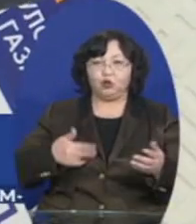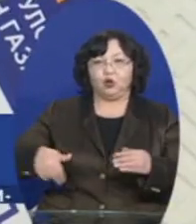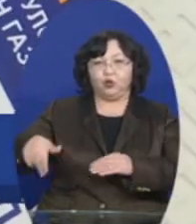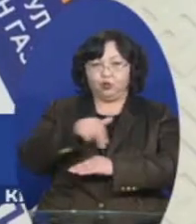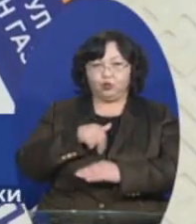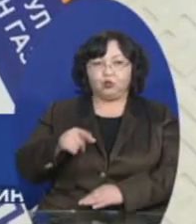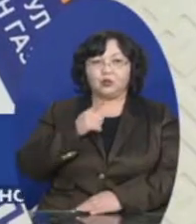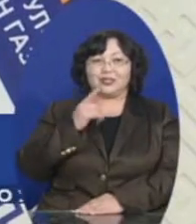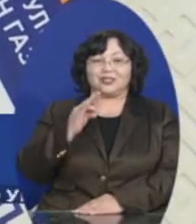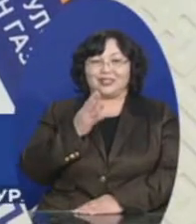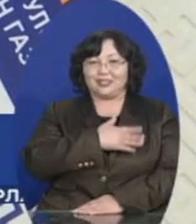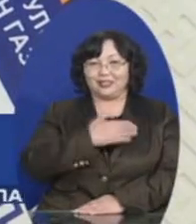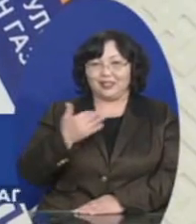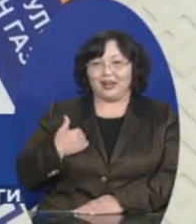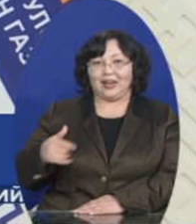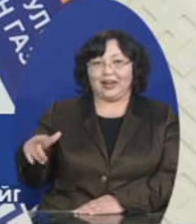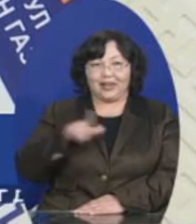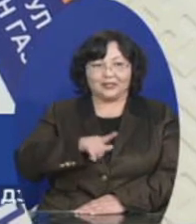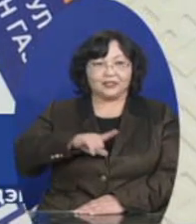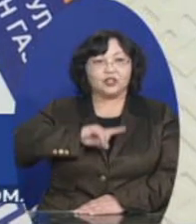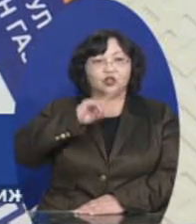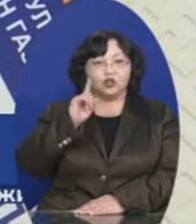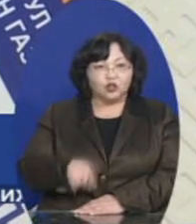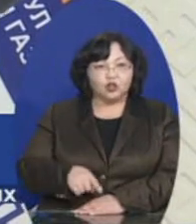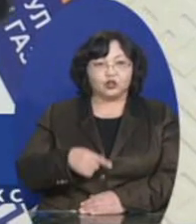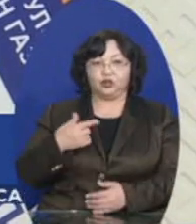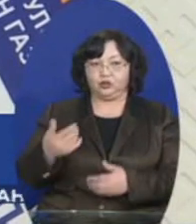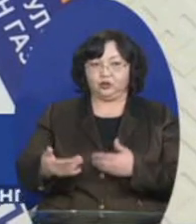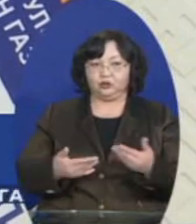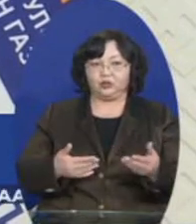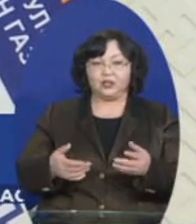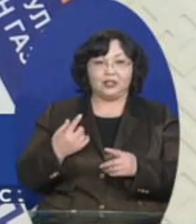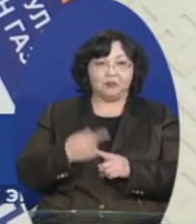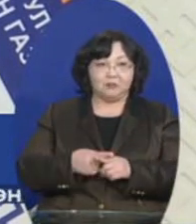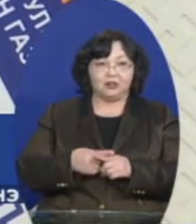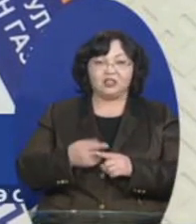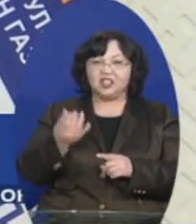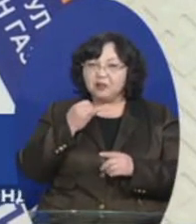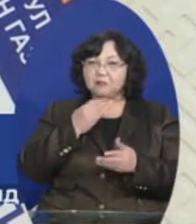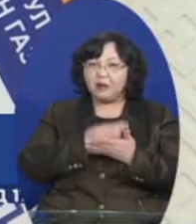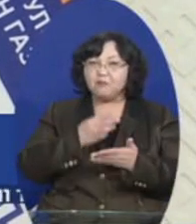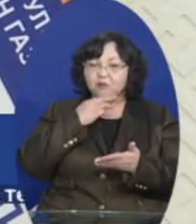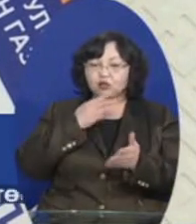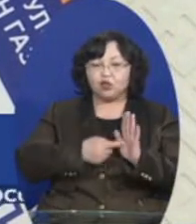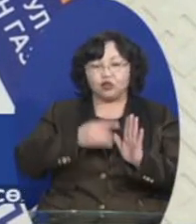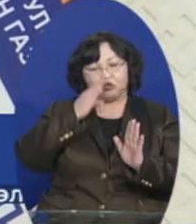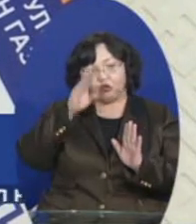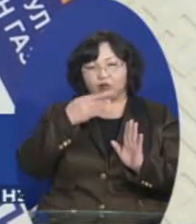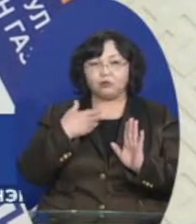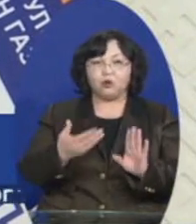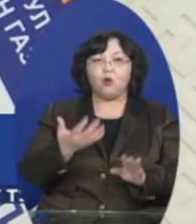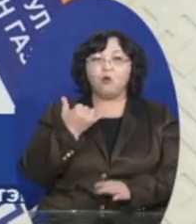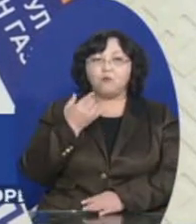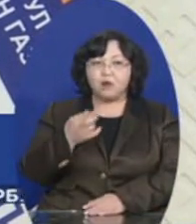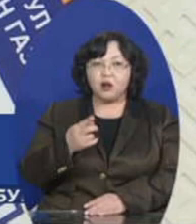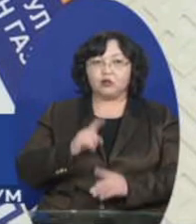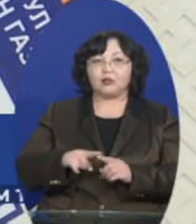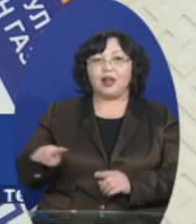газар олголтыг нэмээд энэ байршуулсны дараа бол Улаанбаатар хот аймаг орон нутгад хин